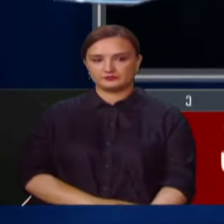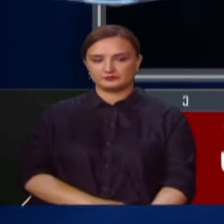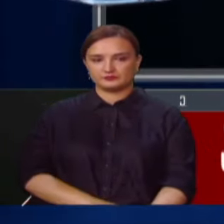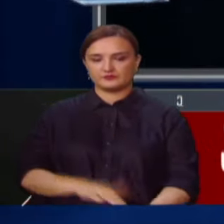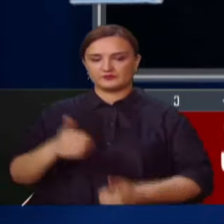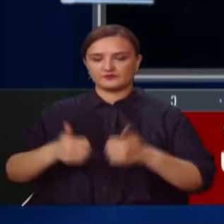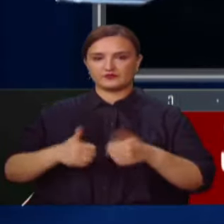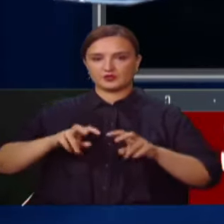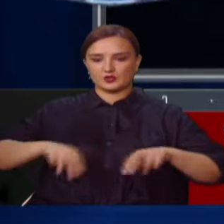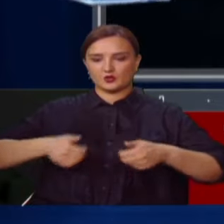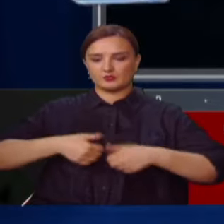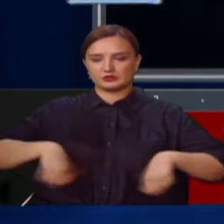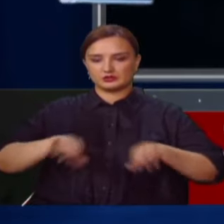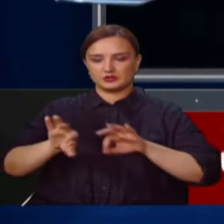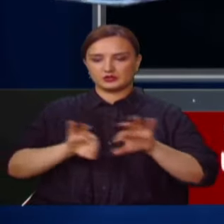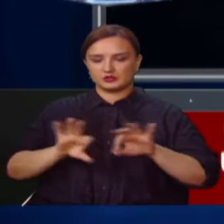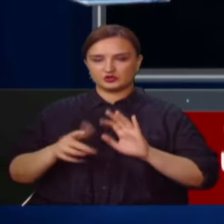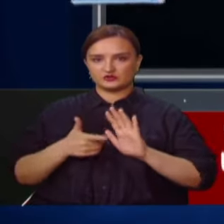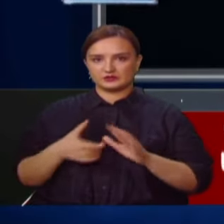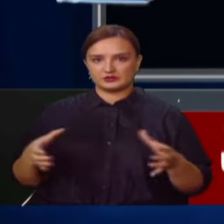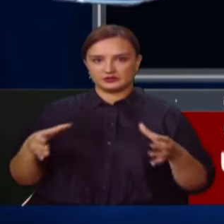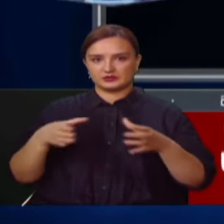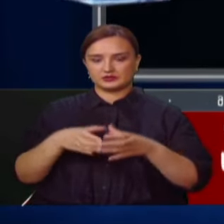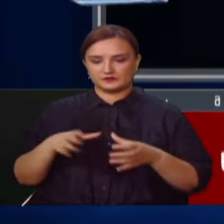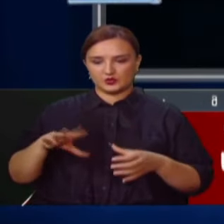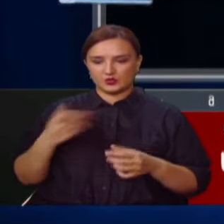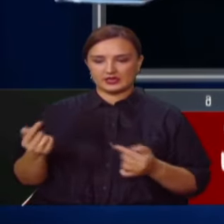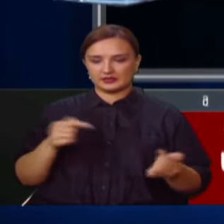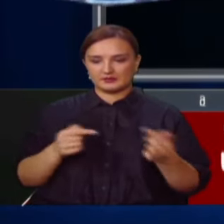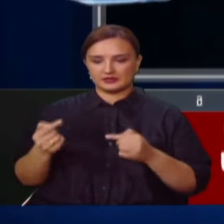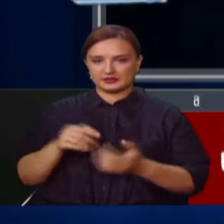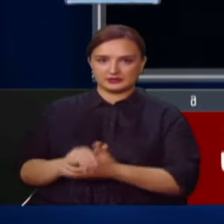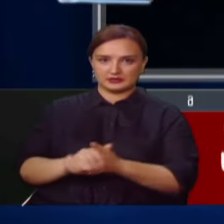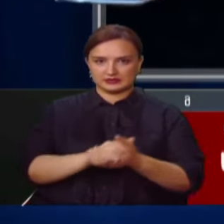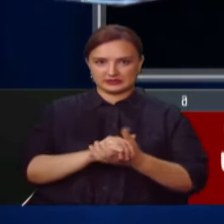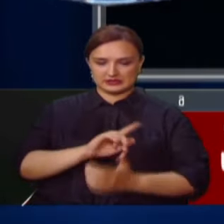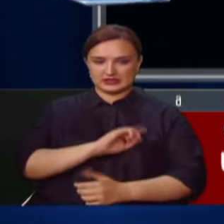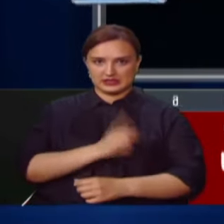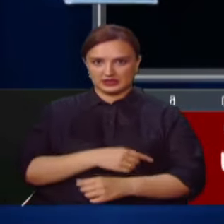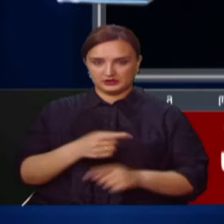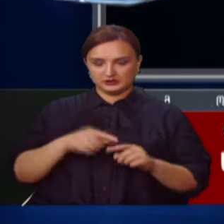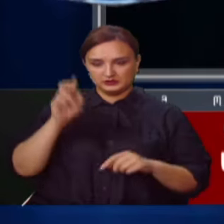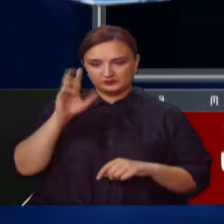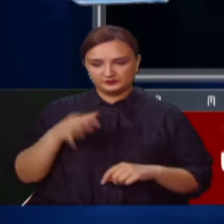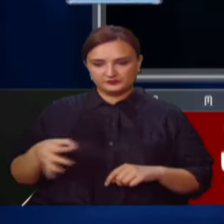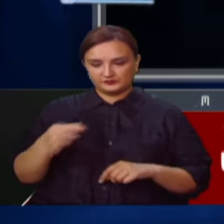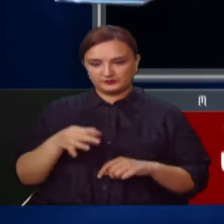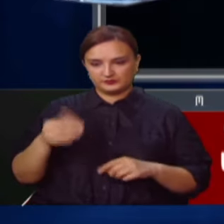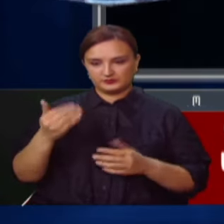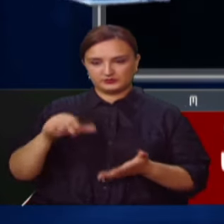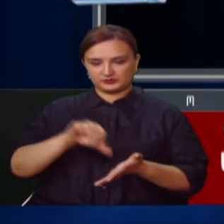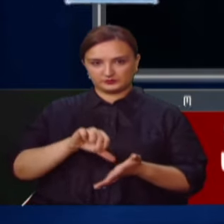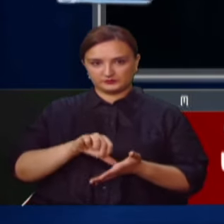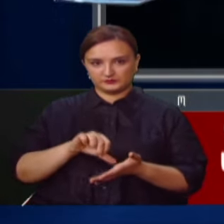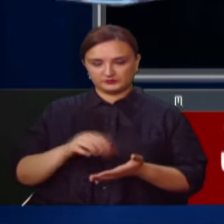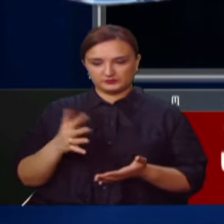საკონკურსო კომისია, რომელიც შედგებოდა 7 წევრისაგან, სრულად დაკომპლექტებული იყო ერთმანეთთან მჭიდრო კავშირში მყოფი თანამოაზრე არასამთავრობო ორგანიზაციების